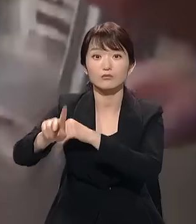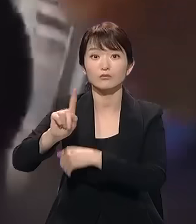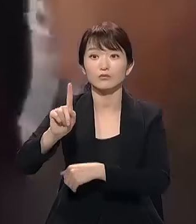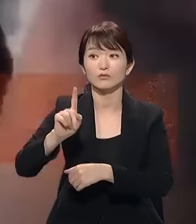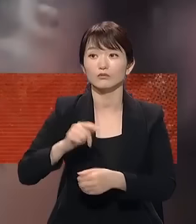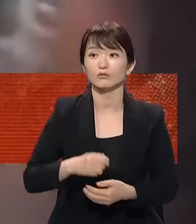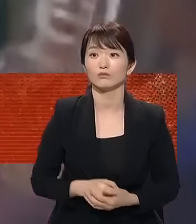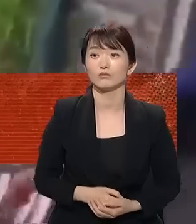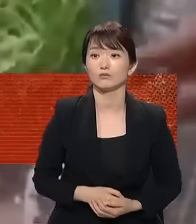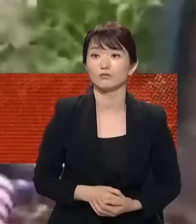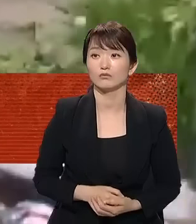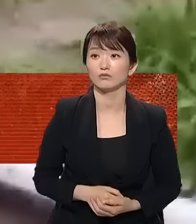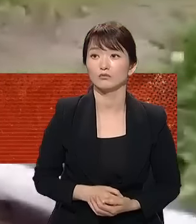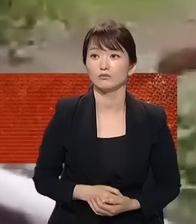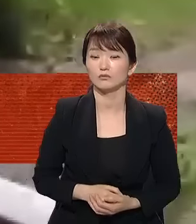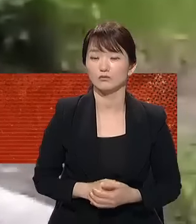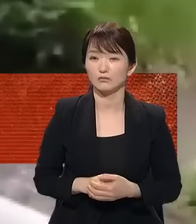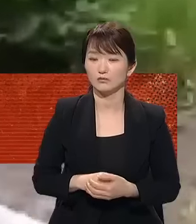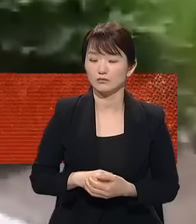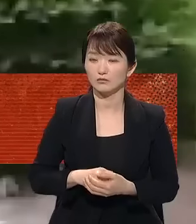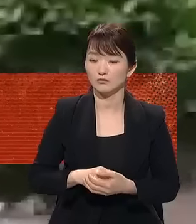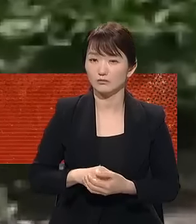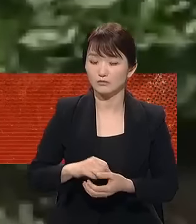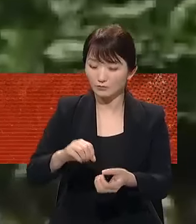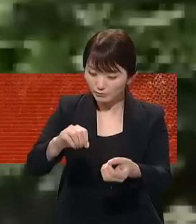달아나는데요. 혹시 잘못 배달한 택배를